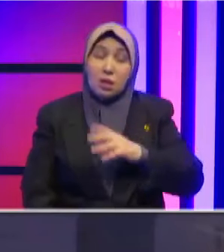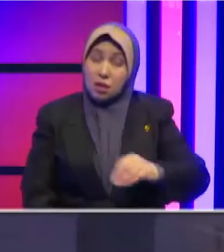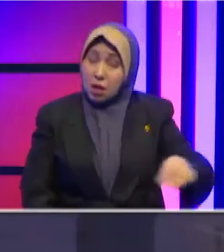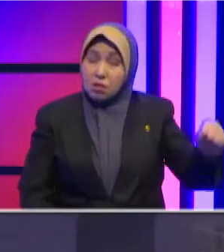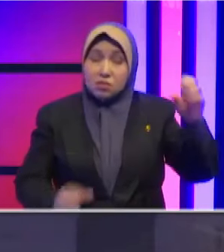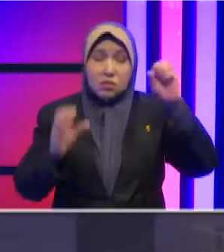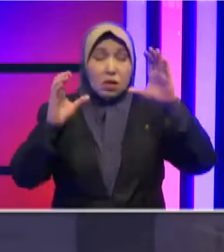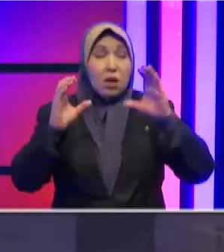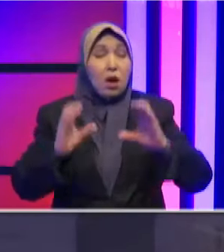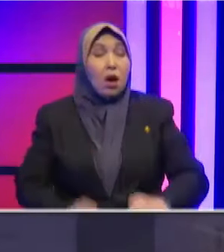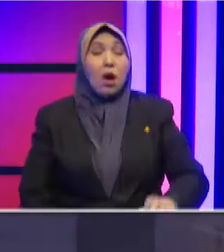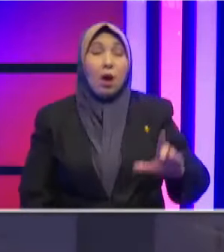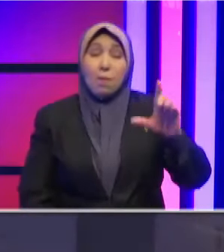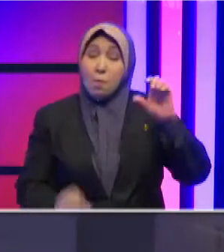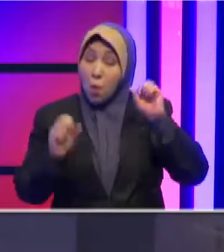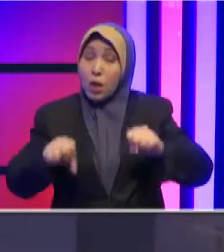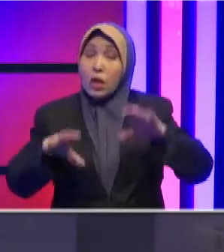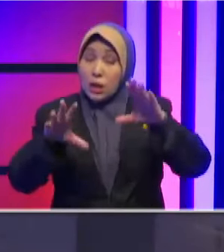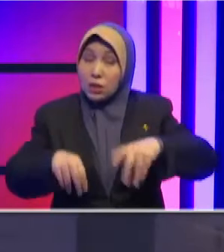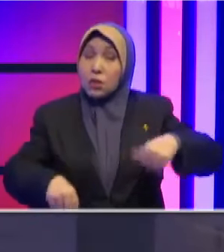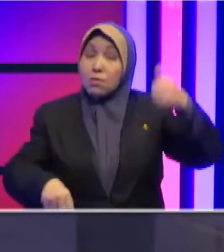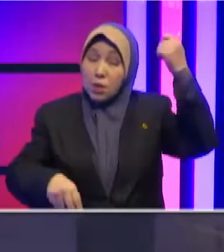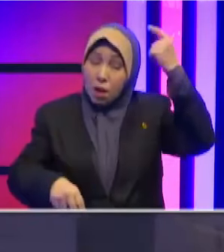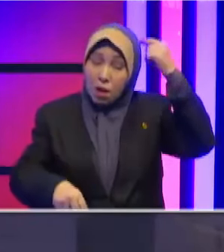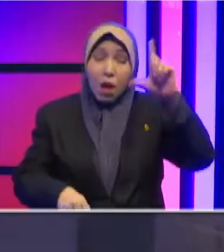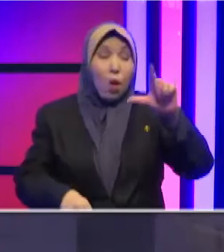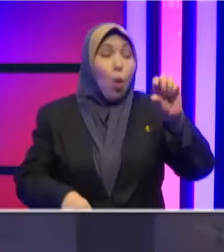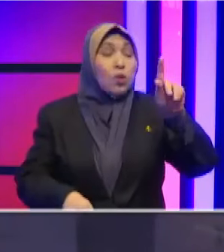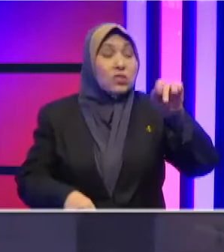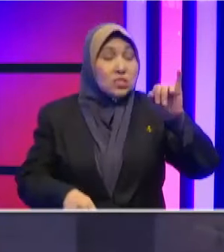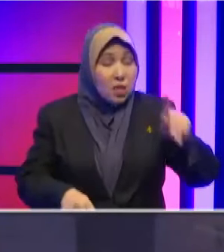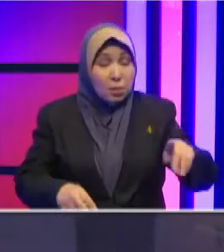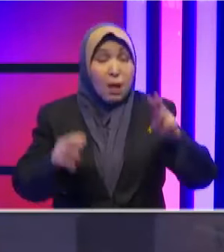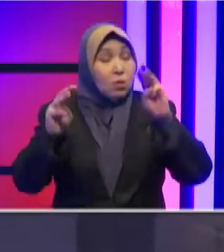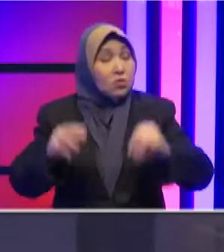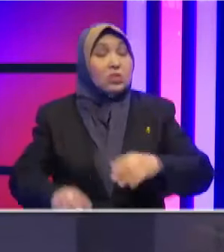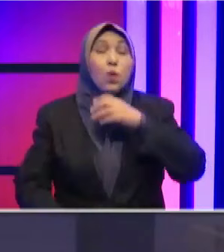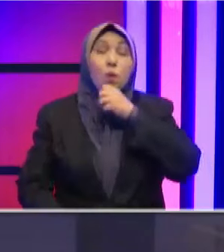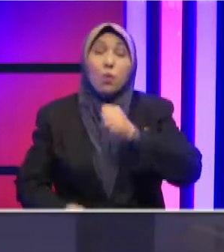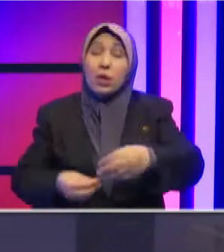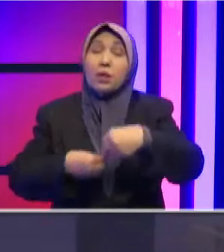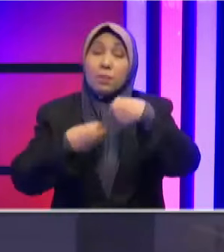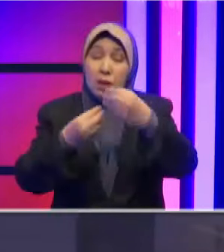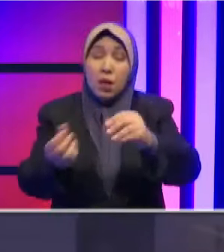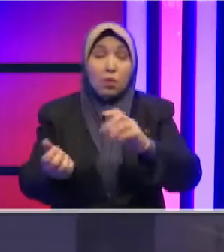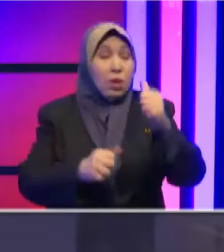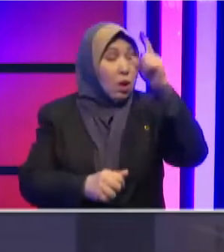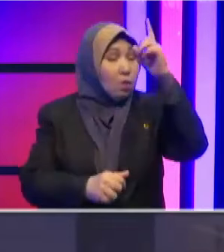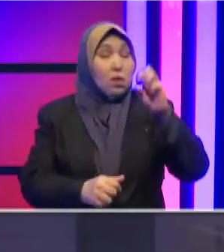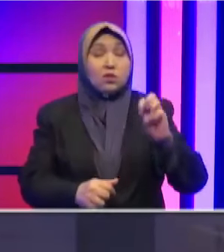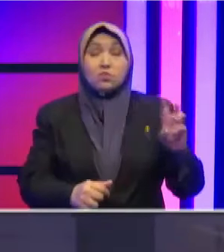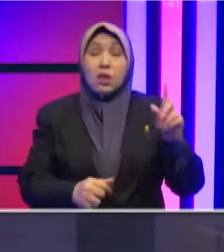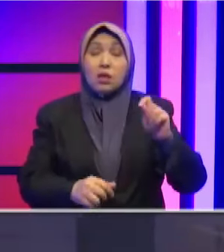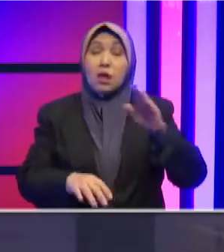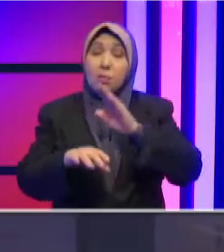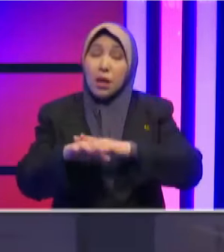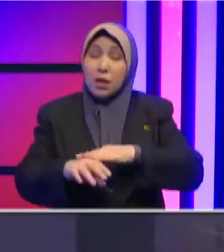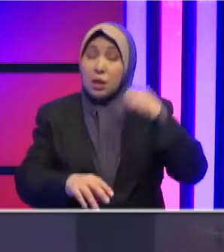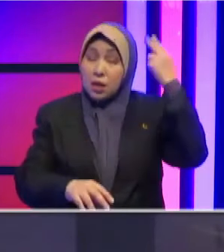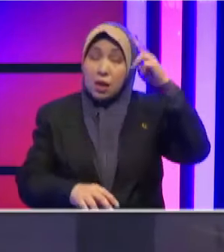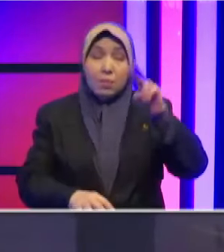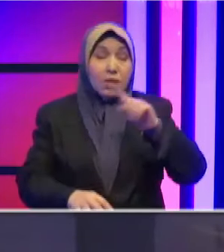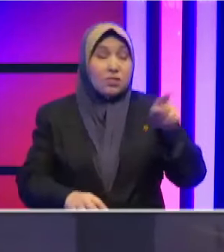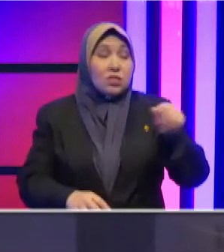logik akal manusia bahwasanya umur yang diberikan oleh Allah Subhanahu Wa Ta'Ala kepada Nabi